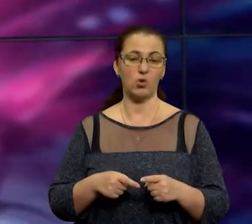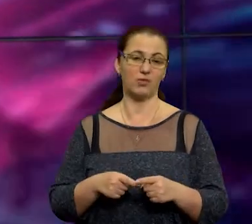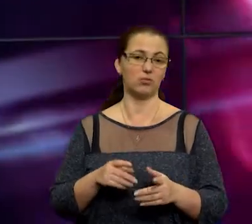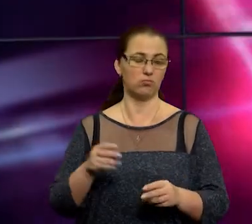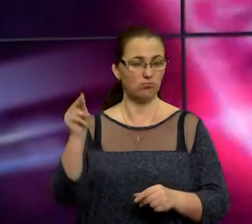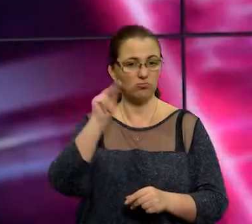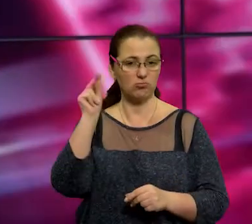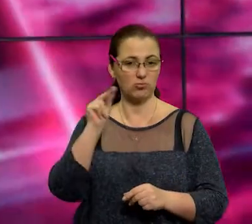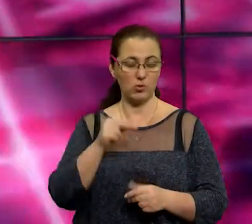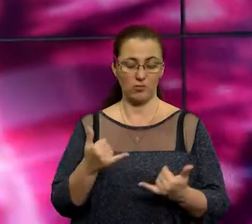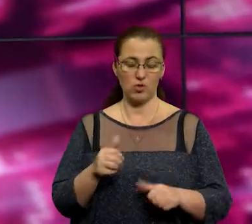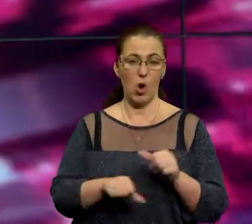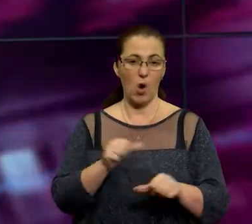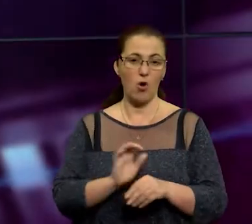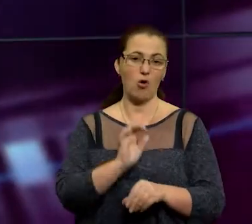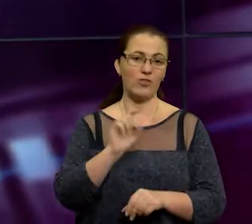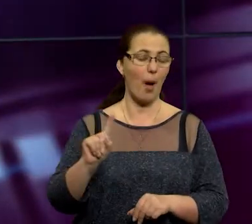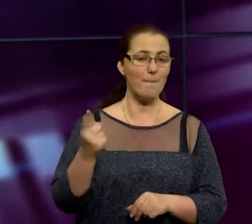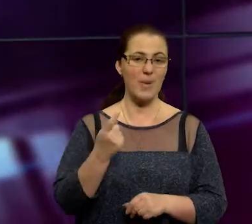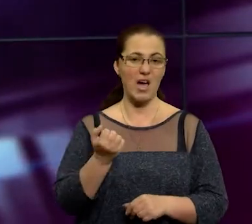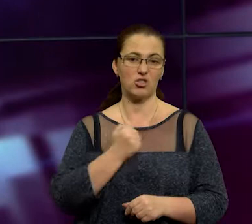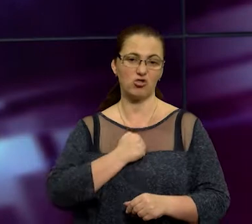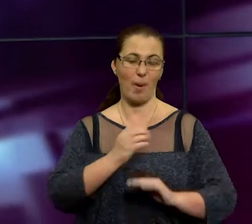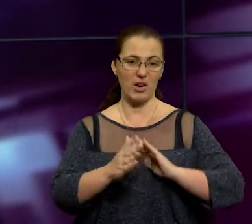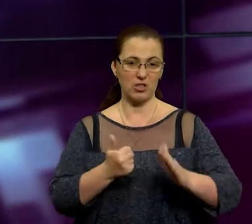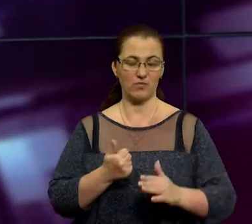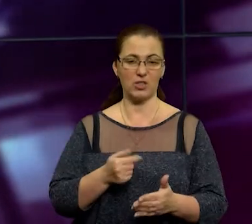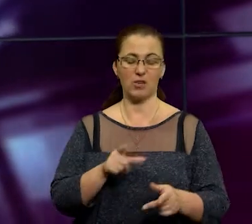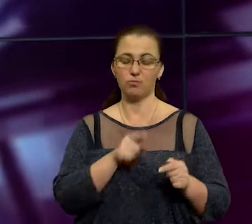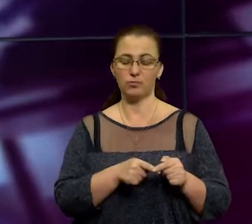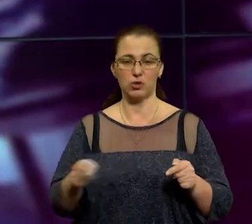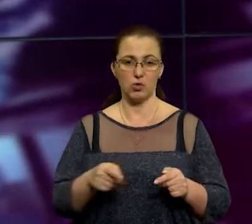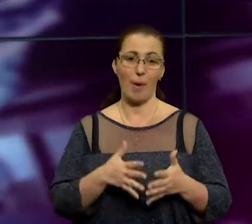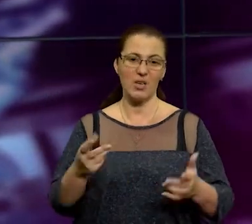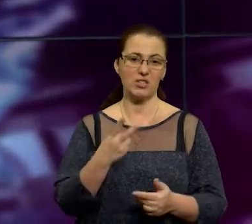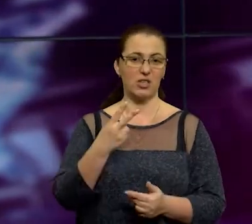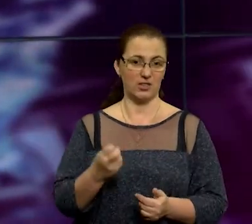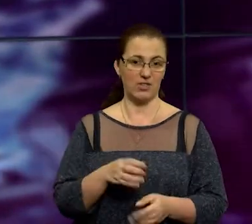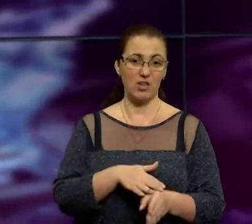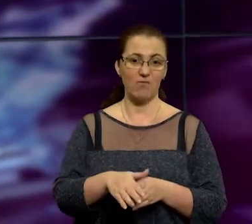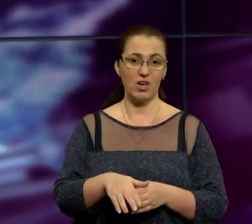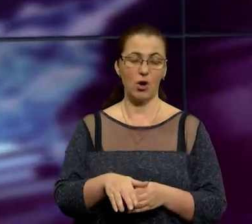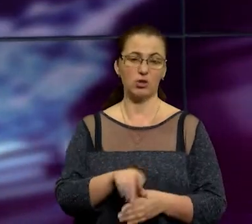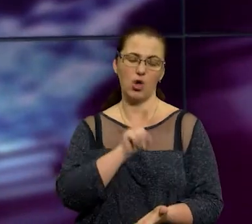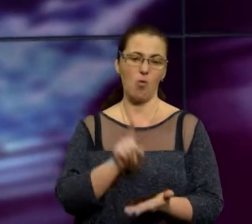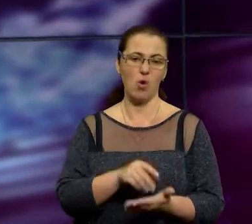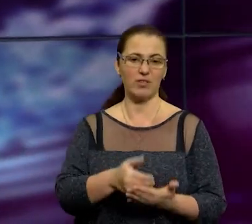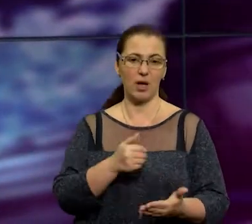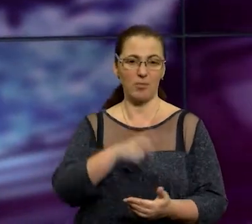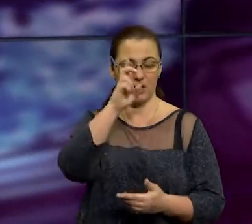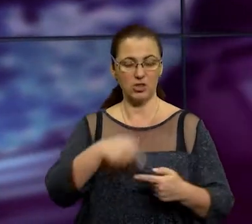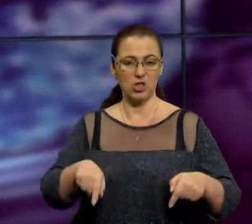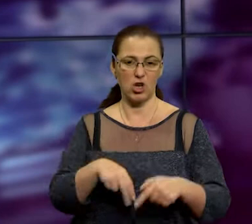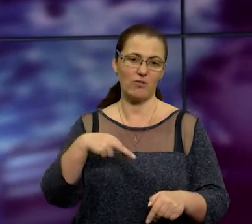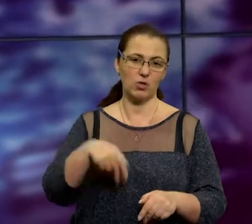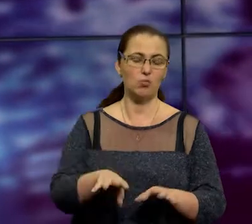Львові відправили в армію перших призовників на строкову службу. Їх понад 200. Виконати обов'язок перед державою йдуть